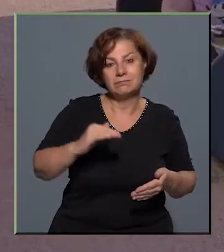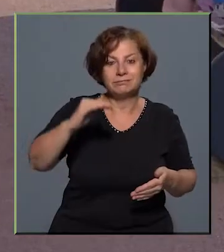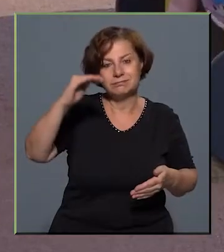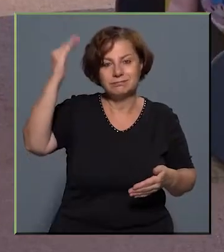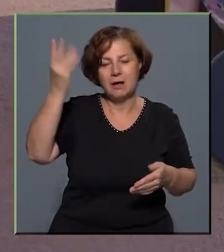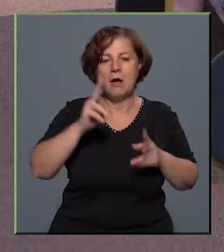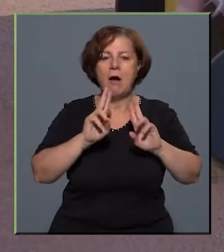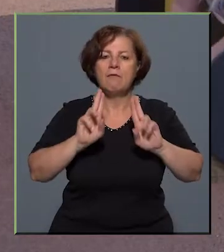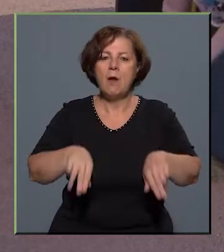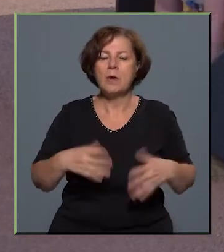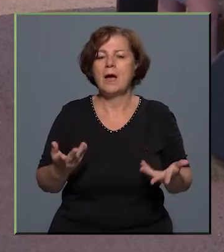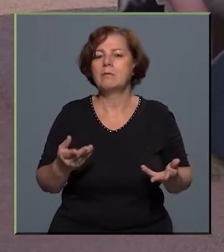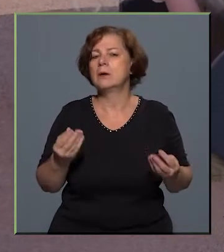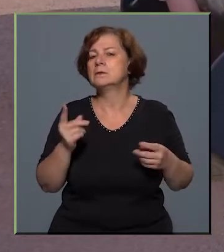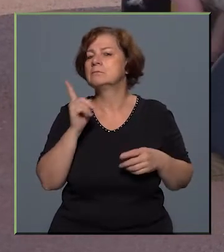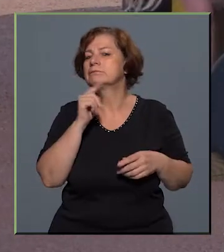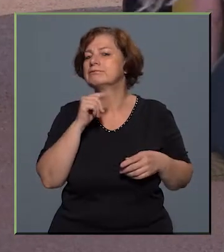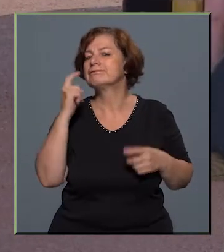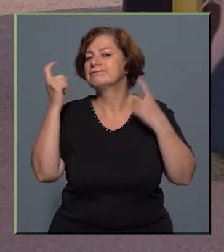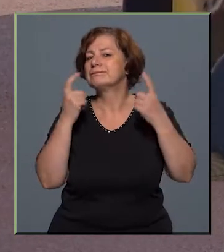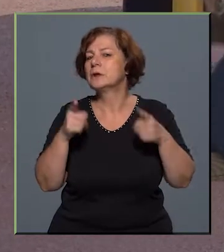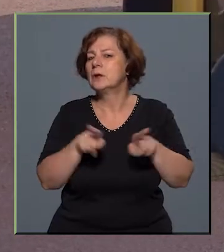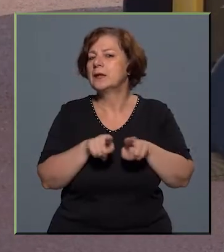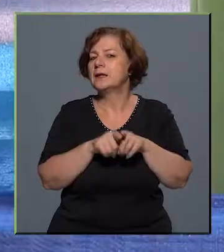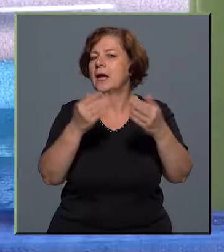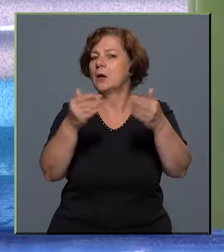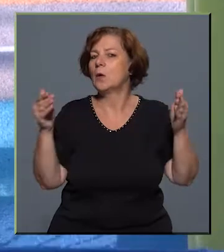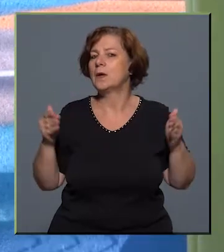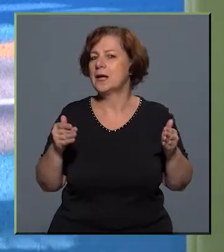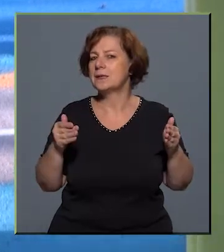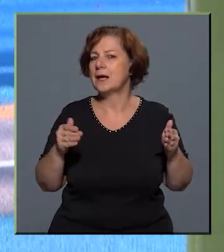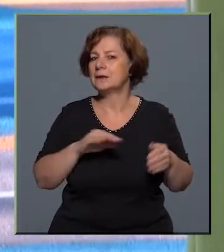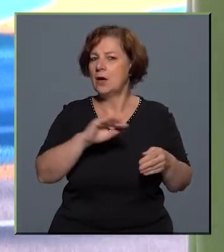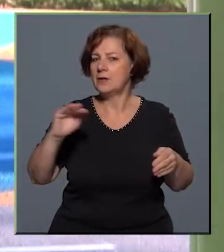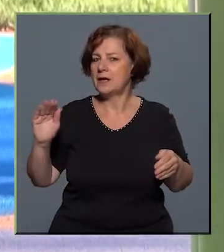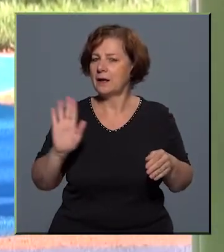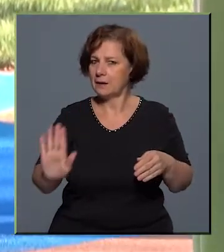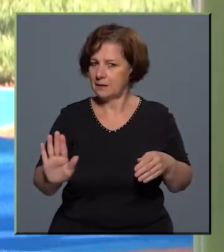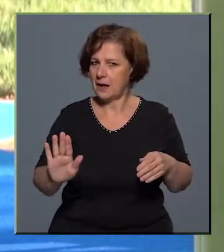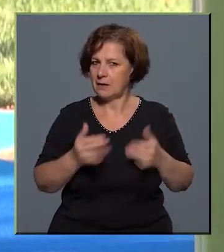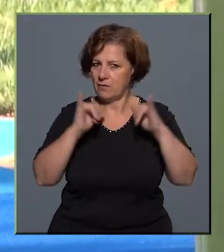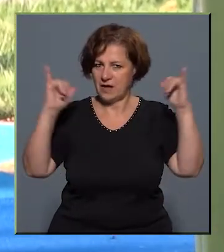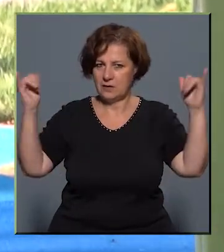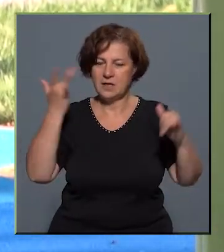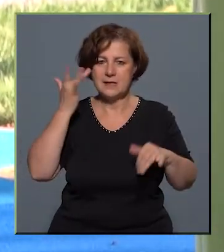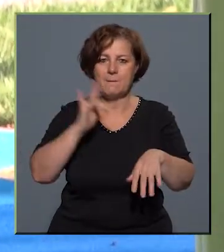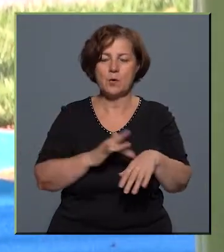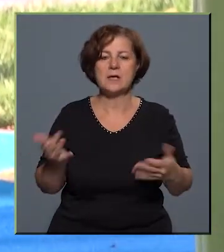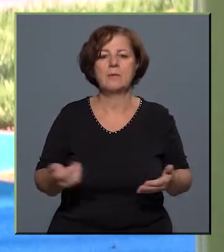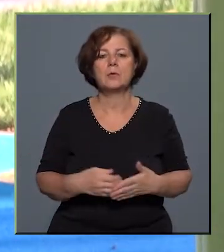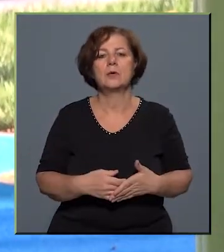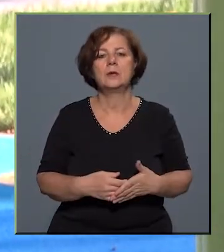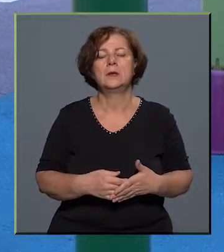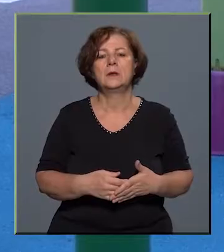fölcseperedni. Valójában mit gondol, hogy egy ilyen környezet a gyerekeknek a fejlődése szempontjából,